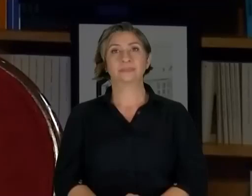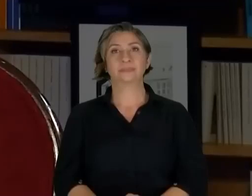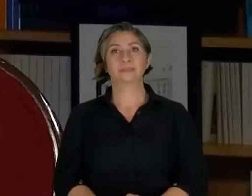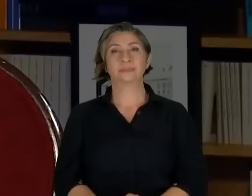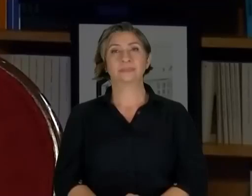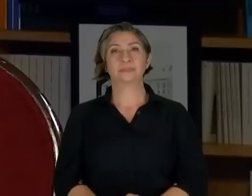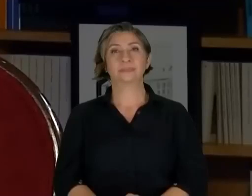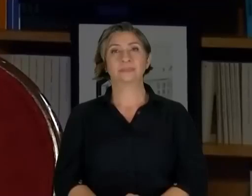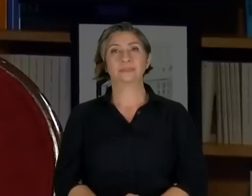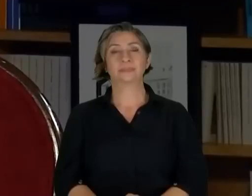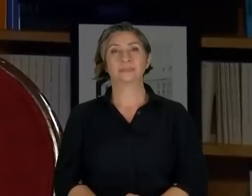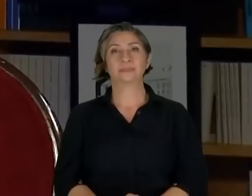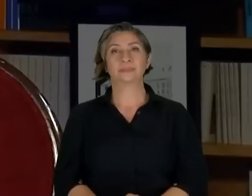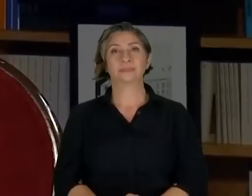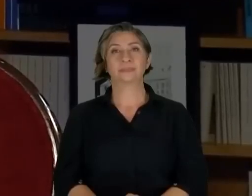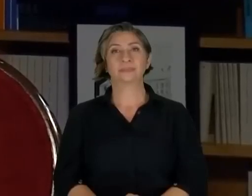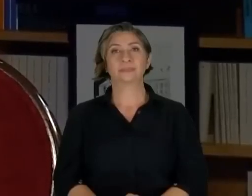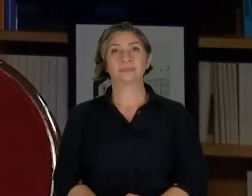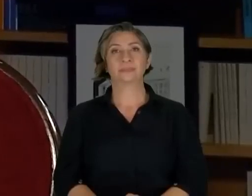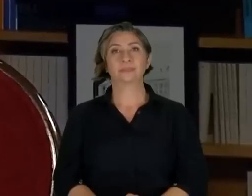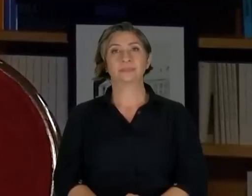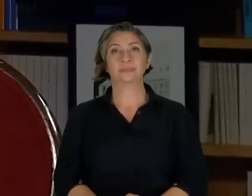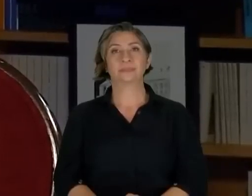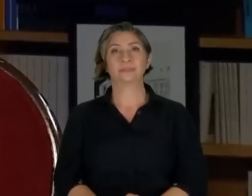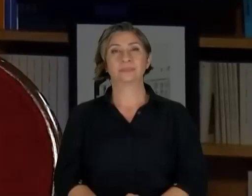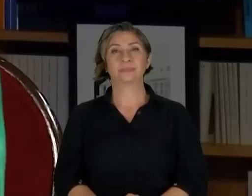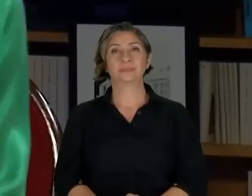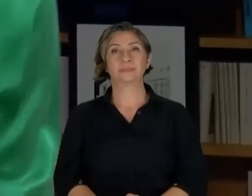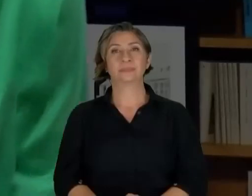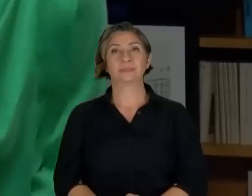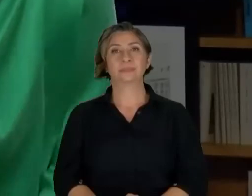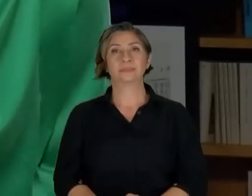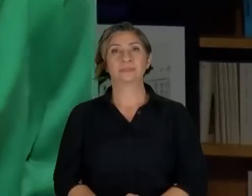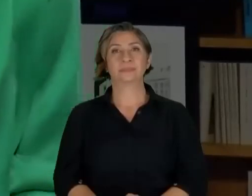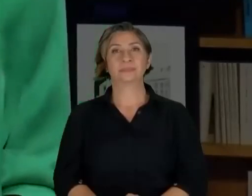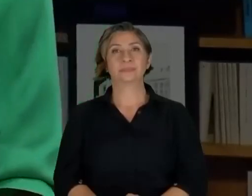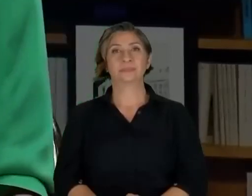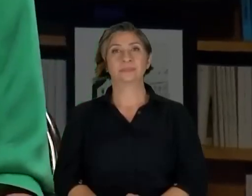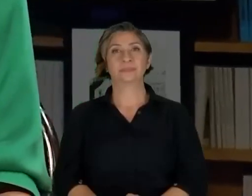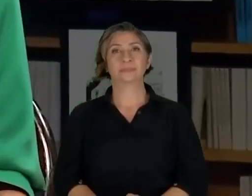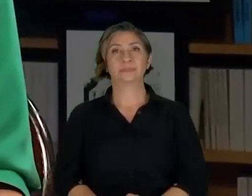Greek? Is your mouth a little weak? When you